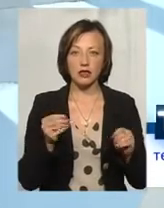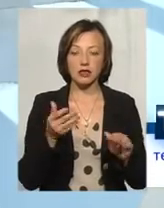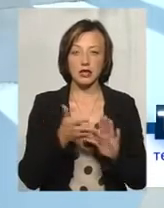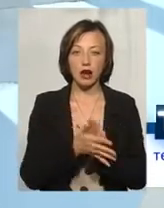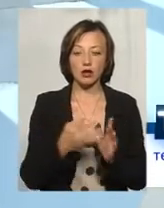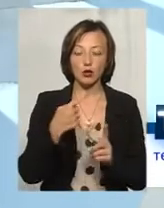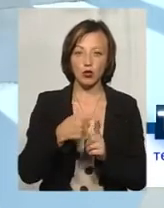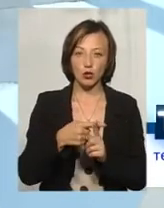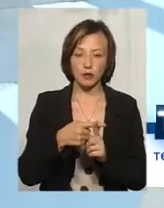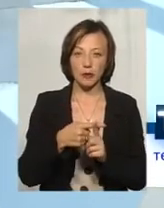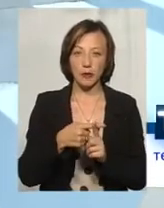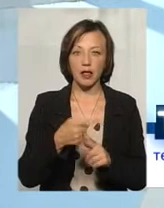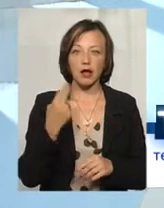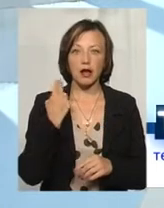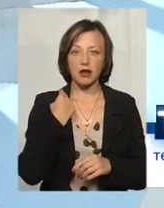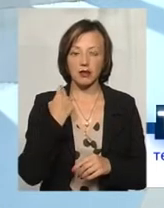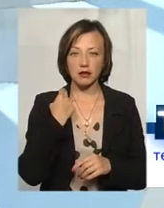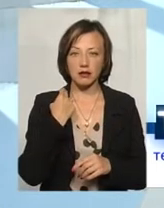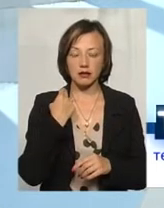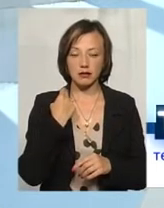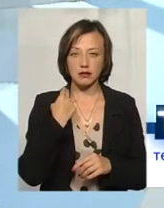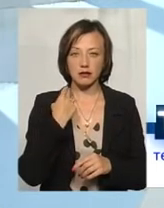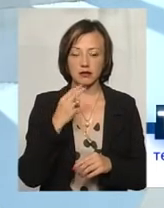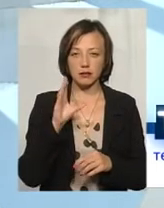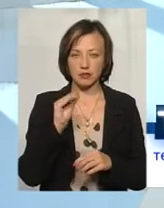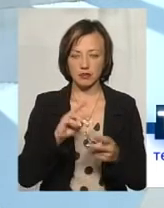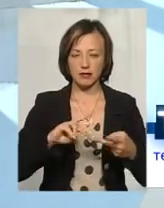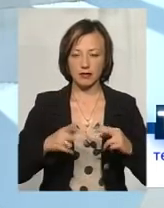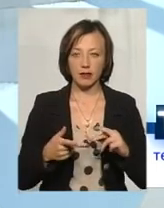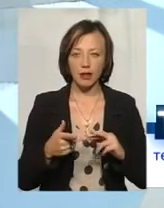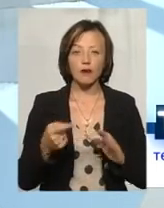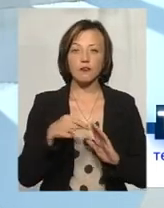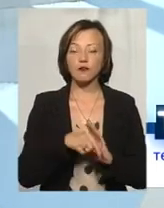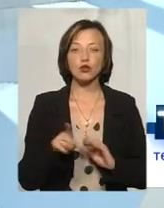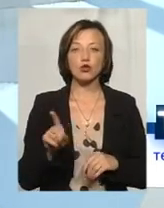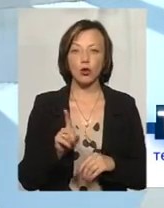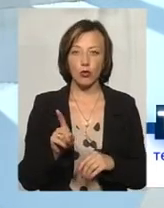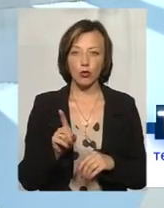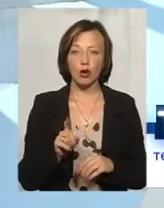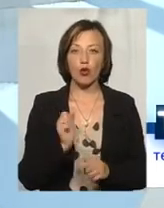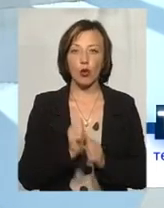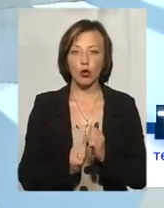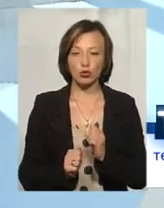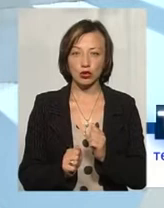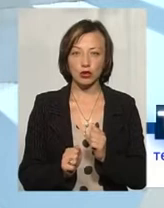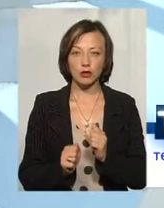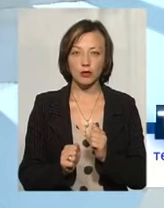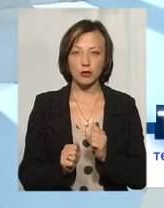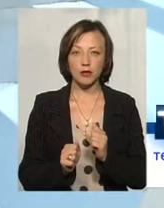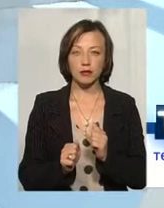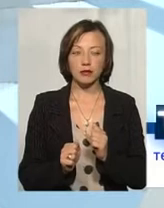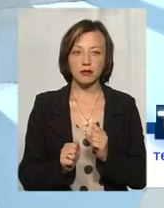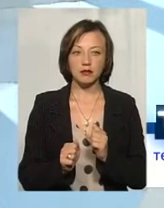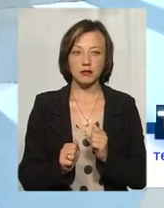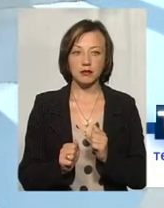плюс», або англійською мовою «Cost Plus». В чому вона полягає? Вона полягає в тому, що кожен